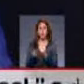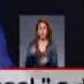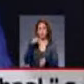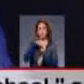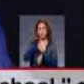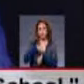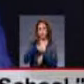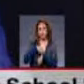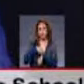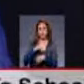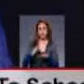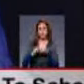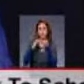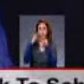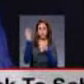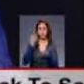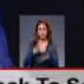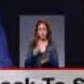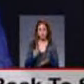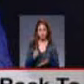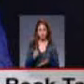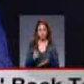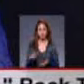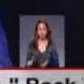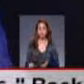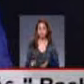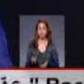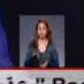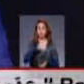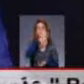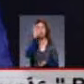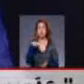الصحيه السيئه، هتلاقيها من ايه ولا من ايه؟ الناس بجد والله ربنا يكون في عون الناس.